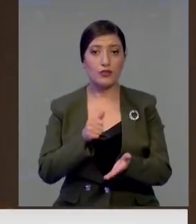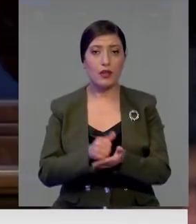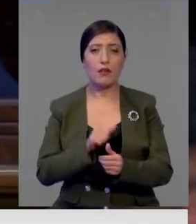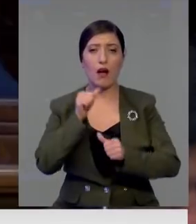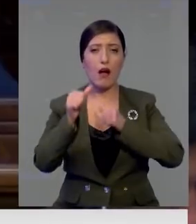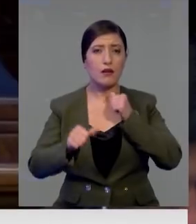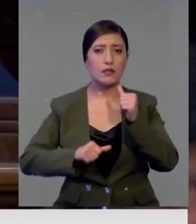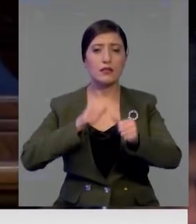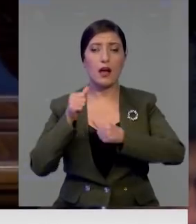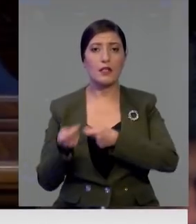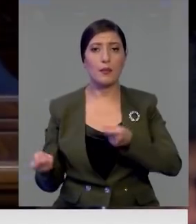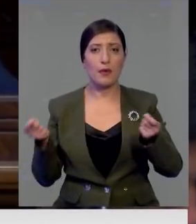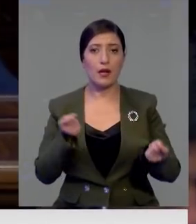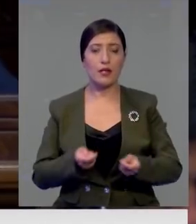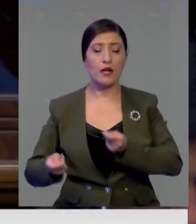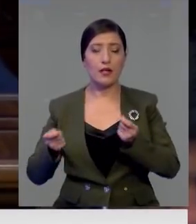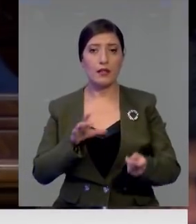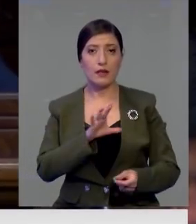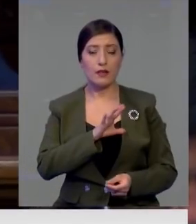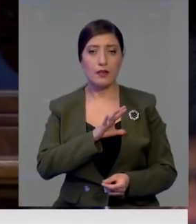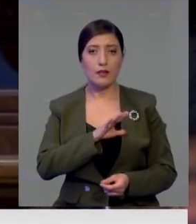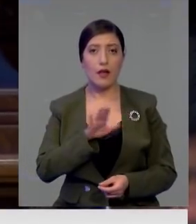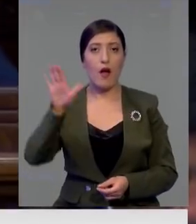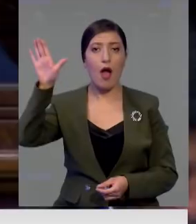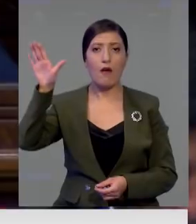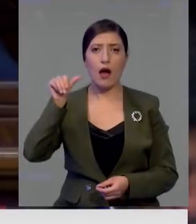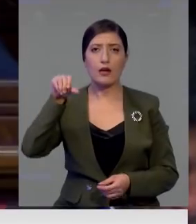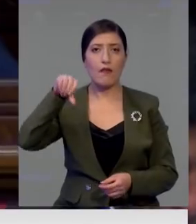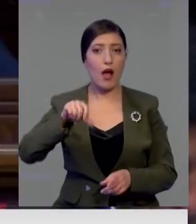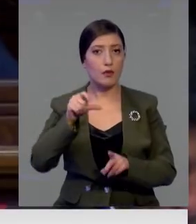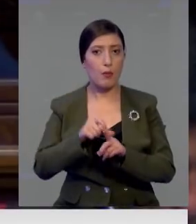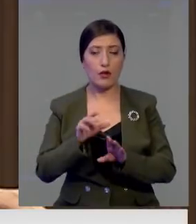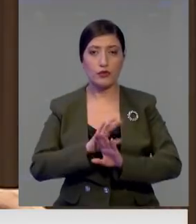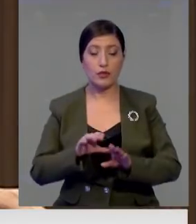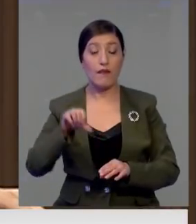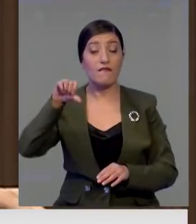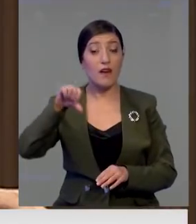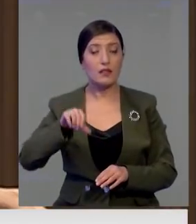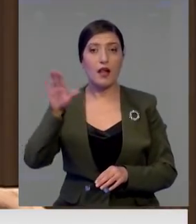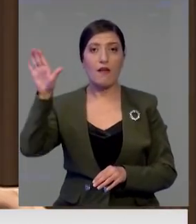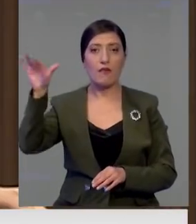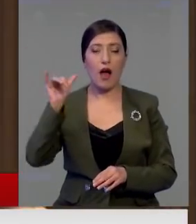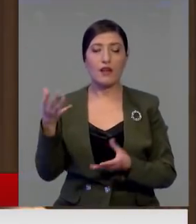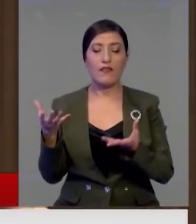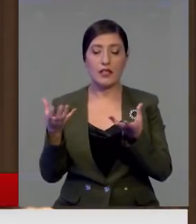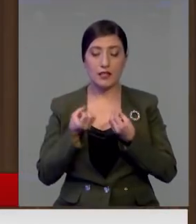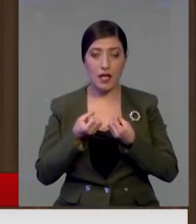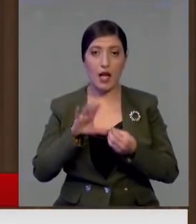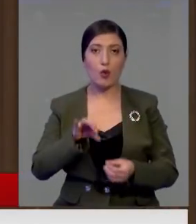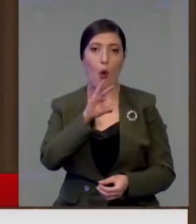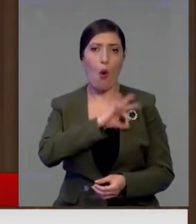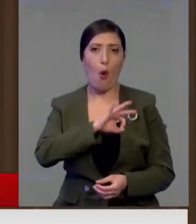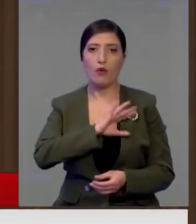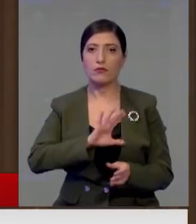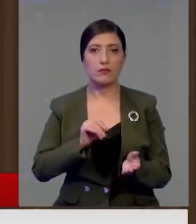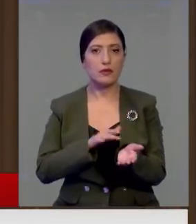են ու այստեղ դակվել են։ Վարկերը վատ բան չեն, վատ բան են վարկերը վերցնելը եւ անարդյունավետ ծախսելը, ոչ